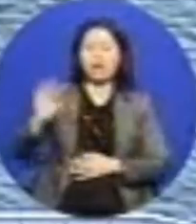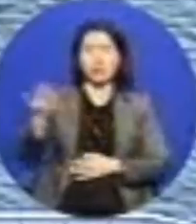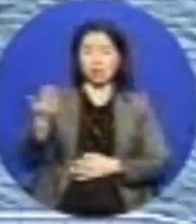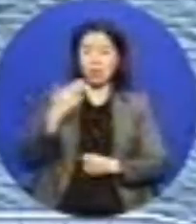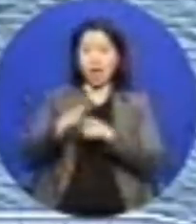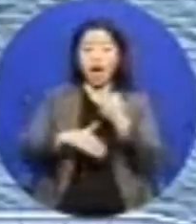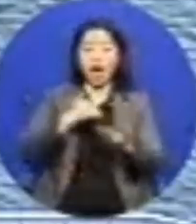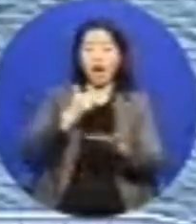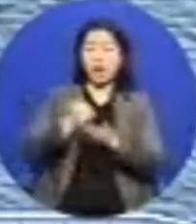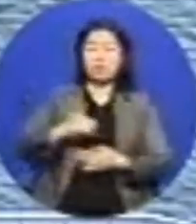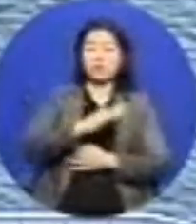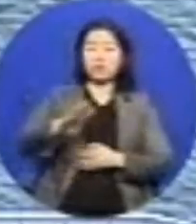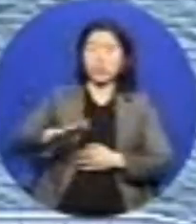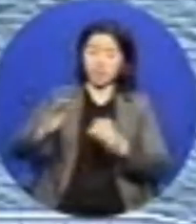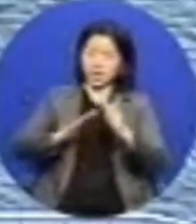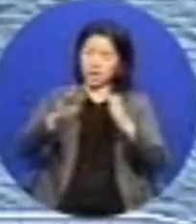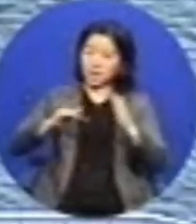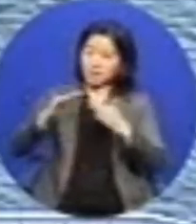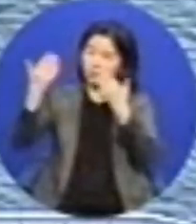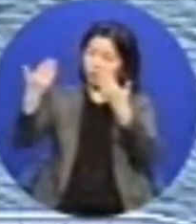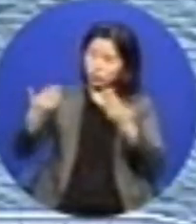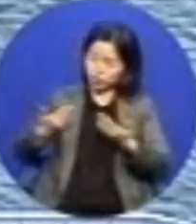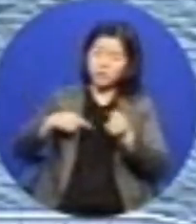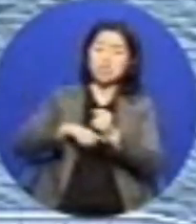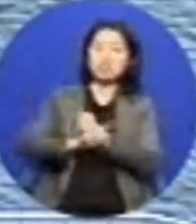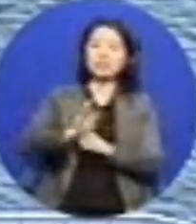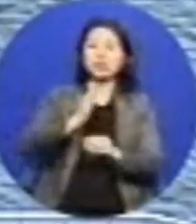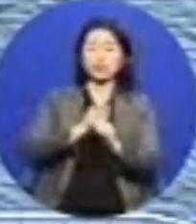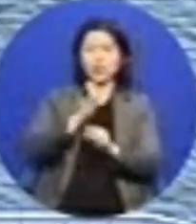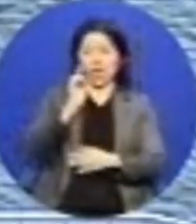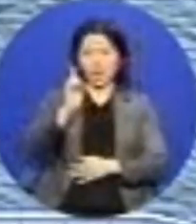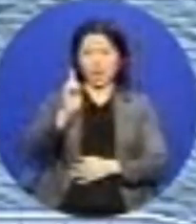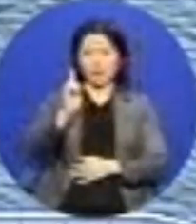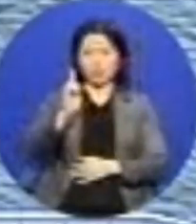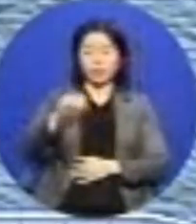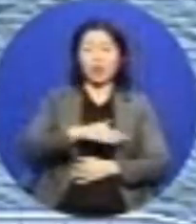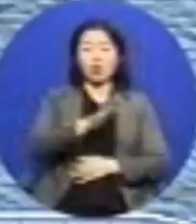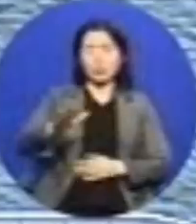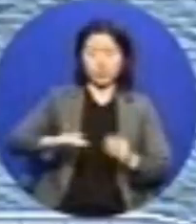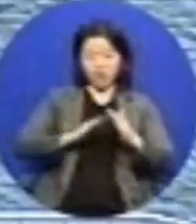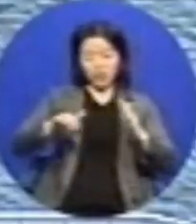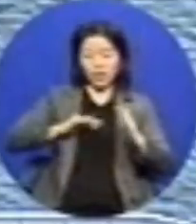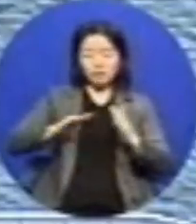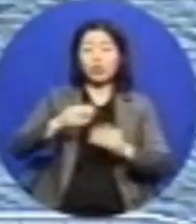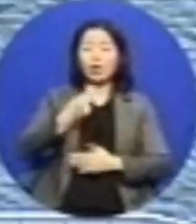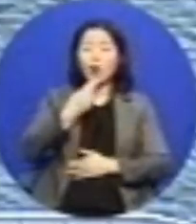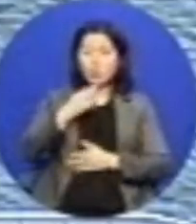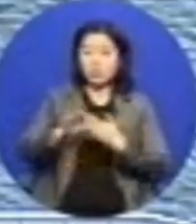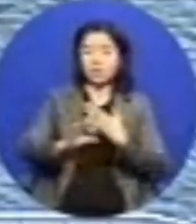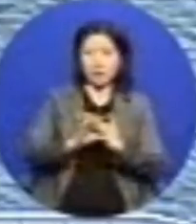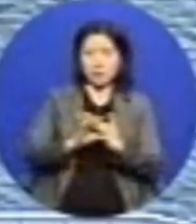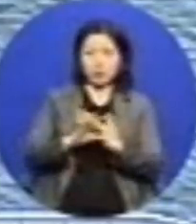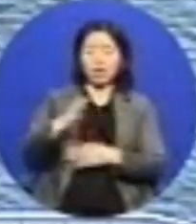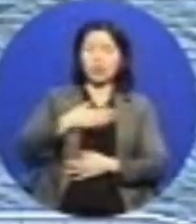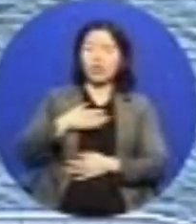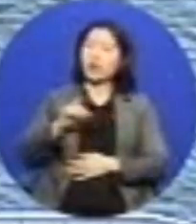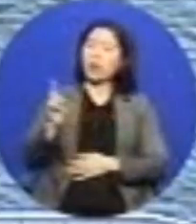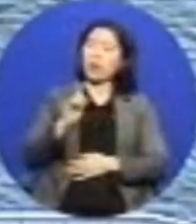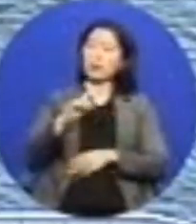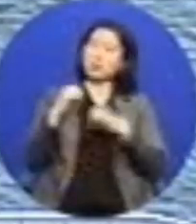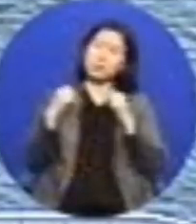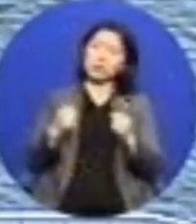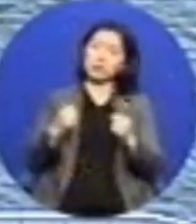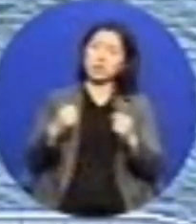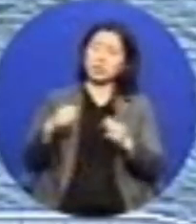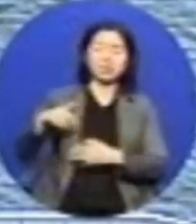우리에게 가정을 주신 이유 중의 하나라고 생각이 듭니다 만약에 우리가 가정이 없었다면 내가 어떤 존재인지를